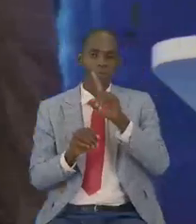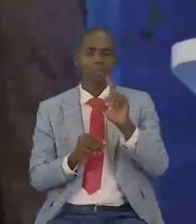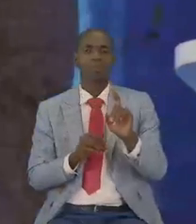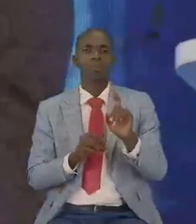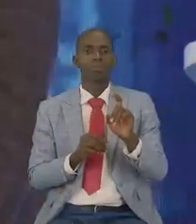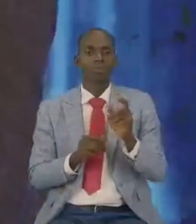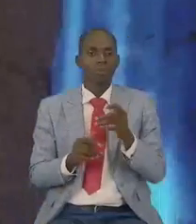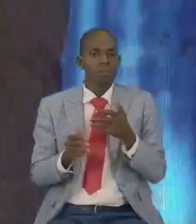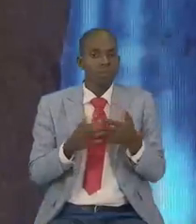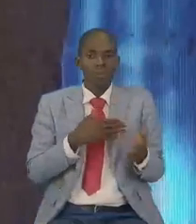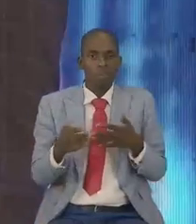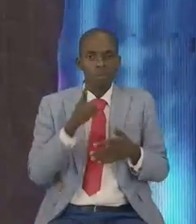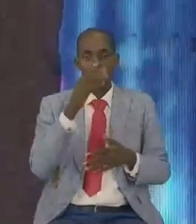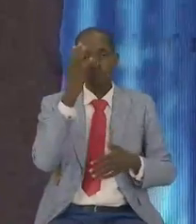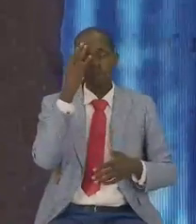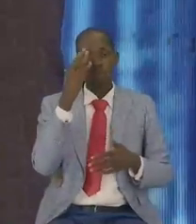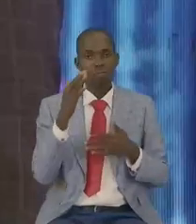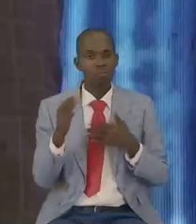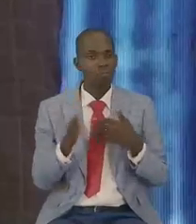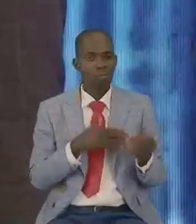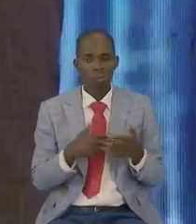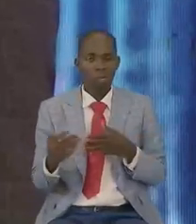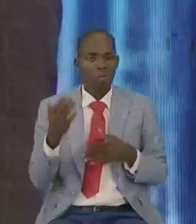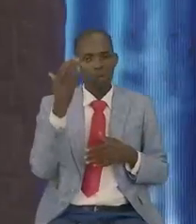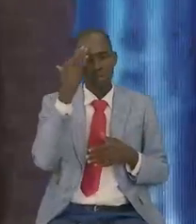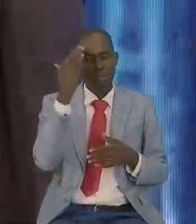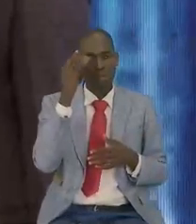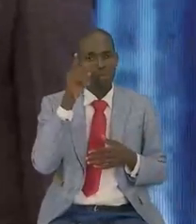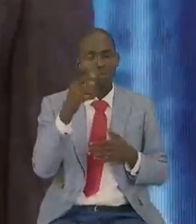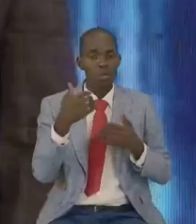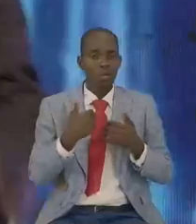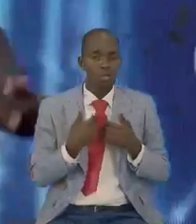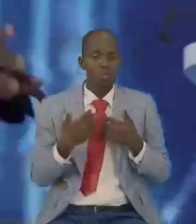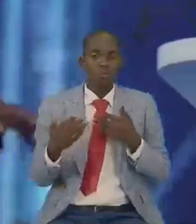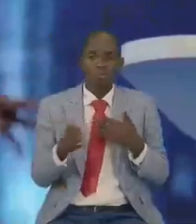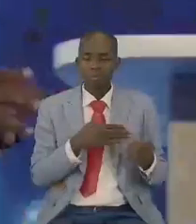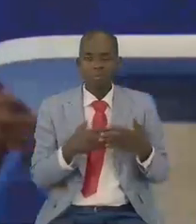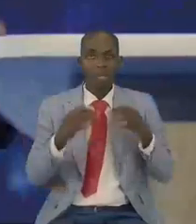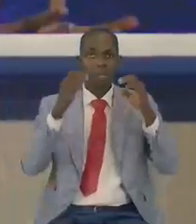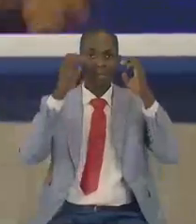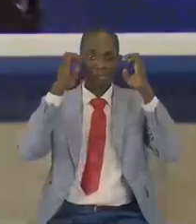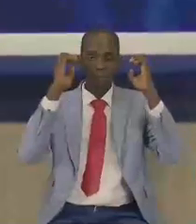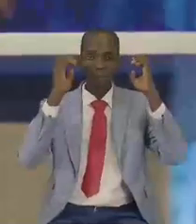savez, quelque soit ce que tu connais, quelque soit la connaissance que tu as, quelle que soit